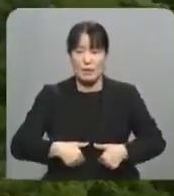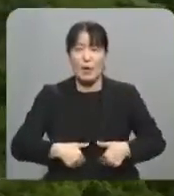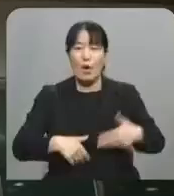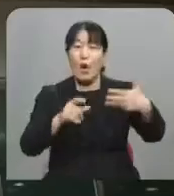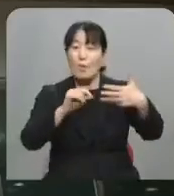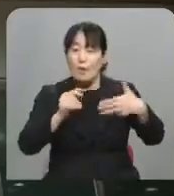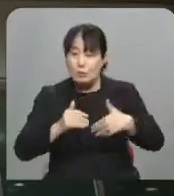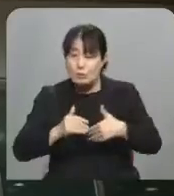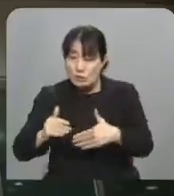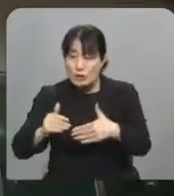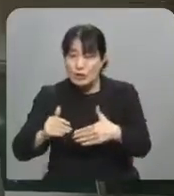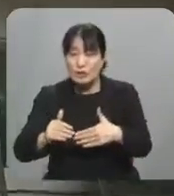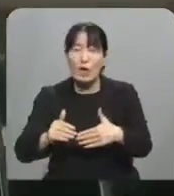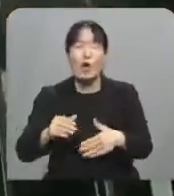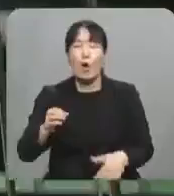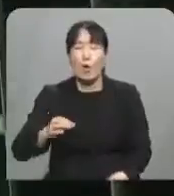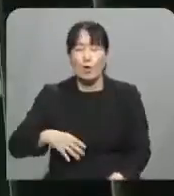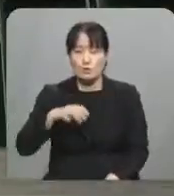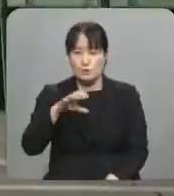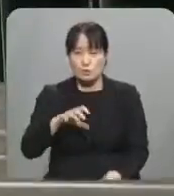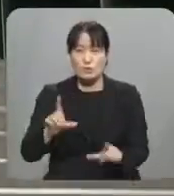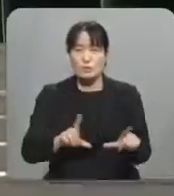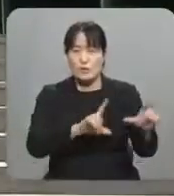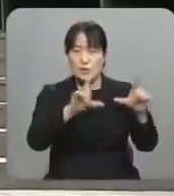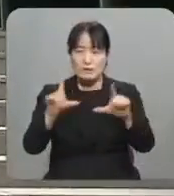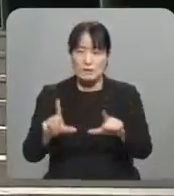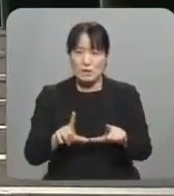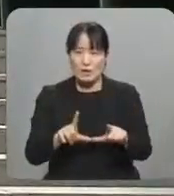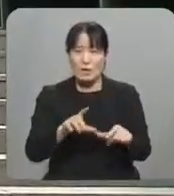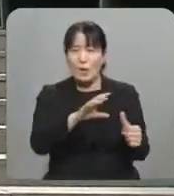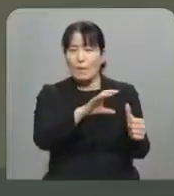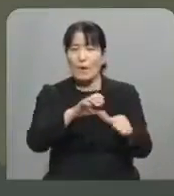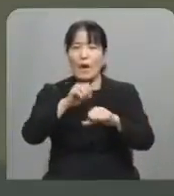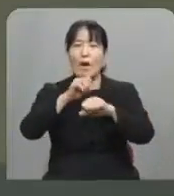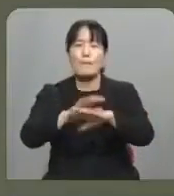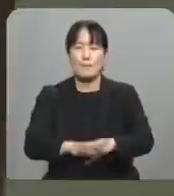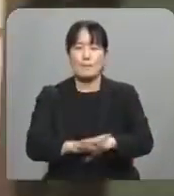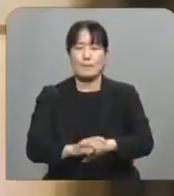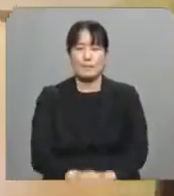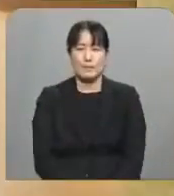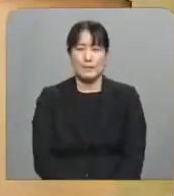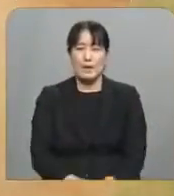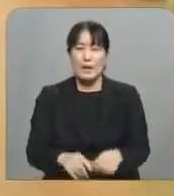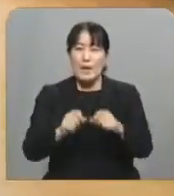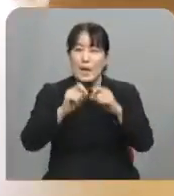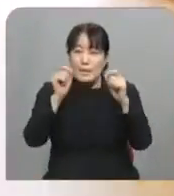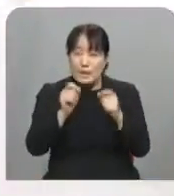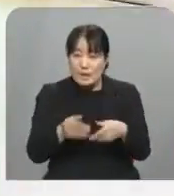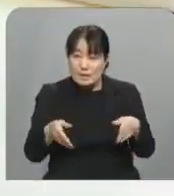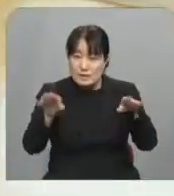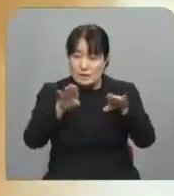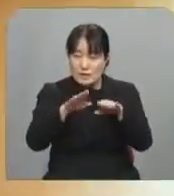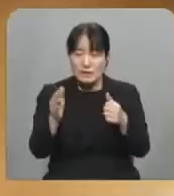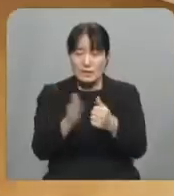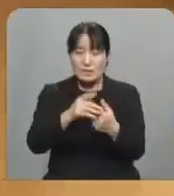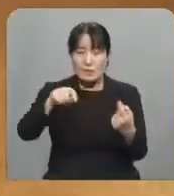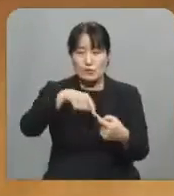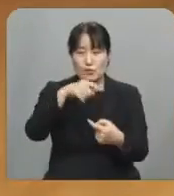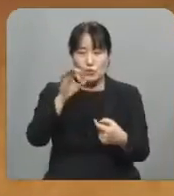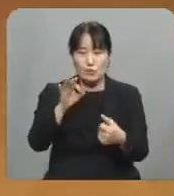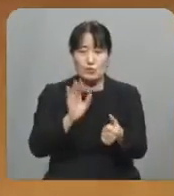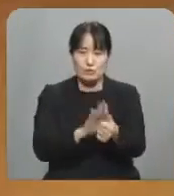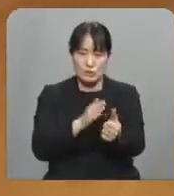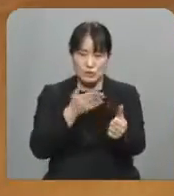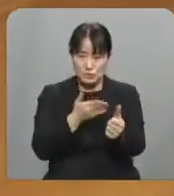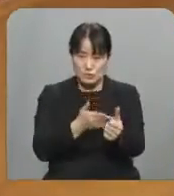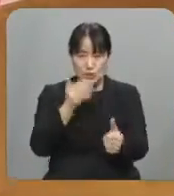추진했던 원주 황둔 생활치료시설은 사실상 도입이 무산된 상황입니다. 민간시설이다 보니 운영비 지원 부담 등